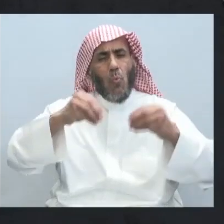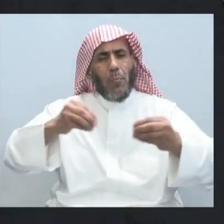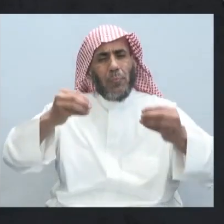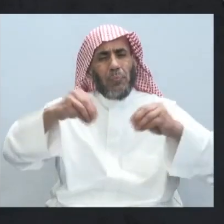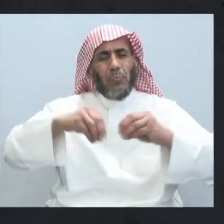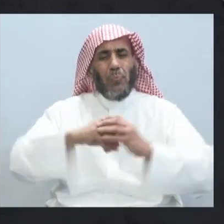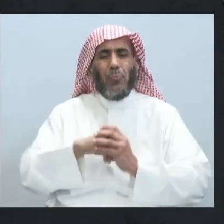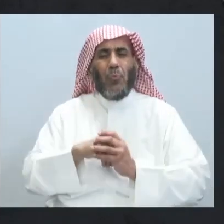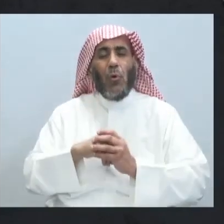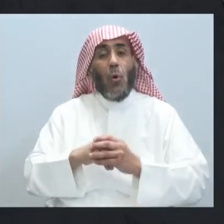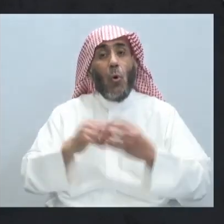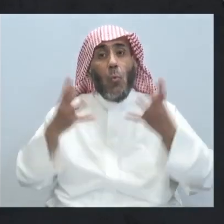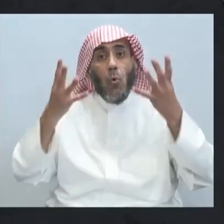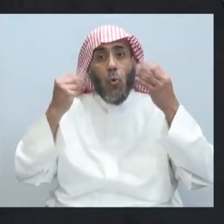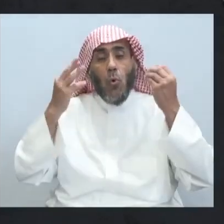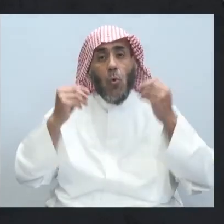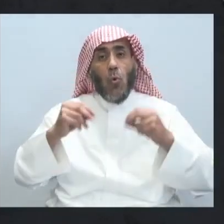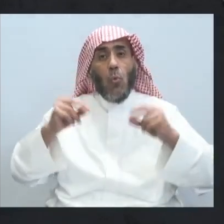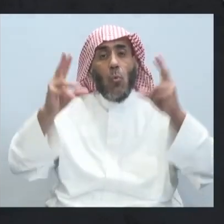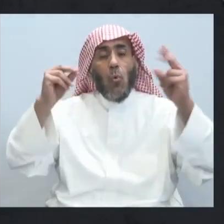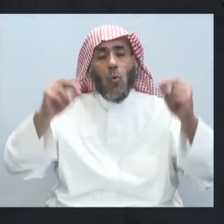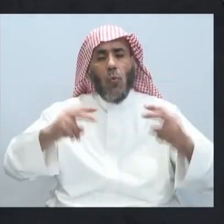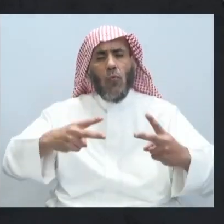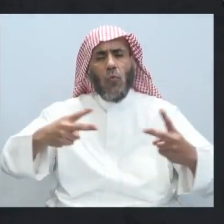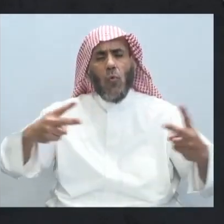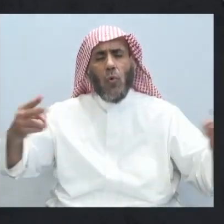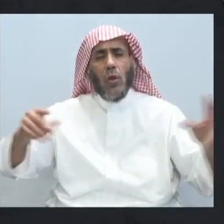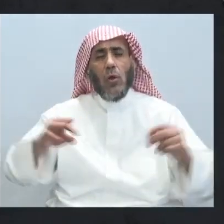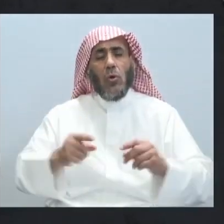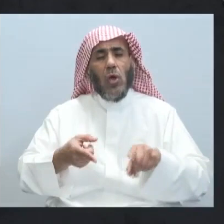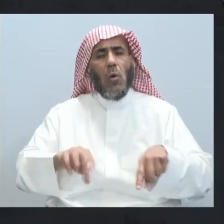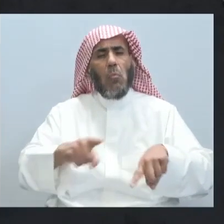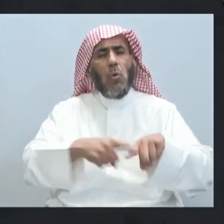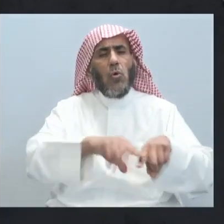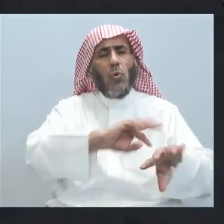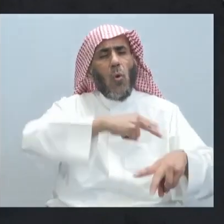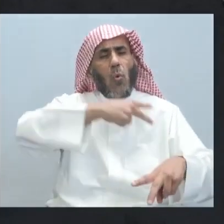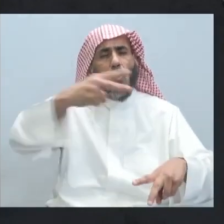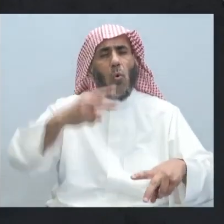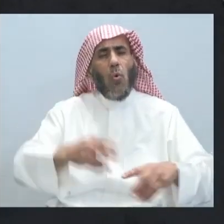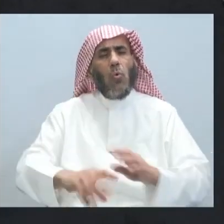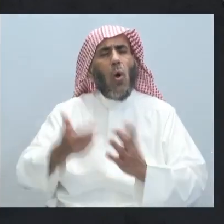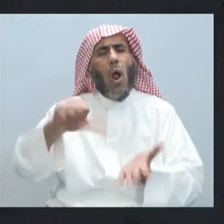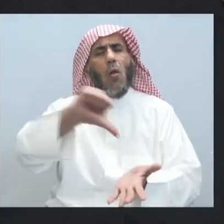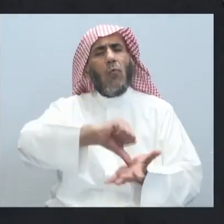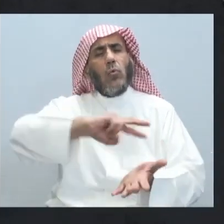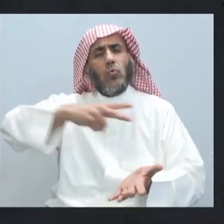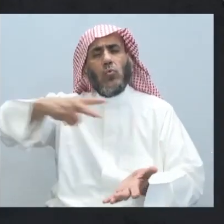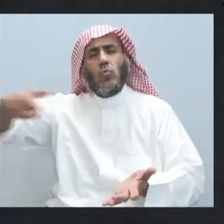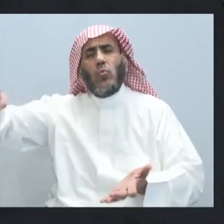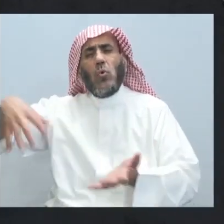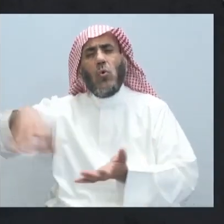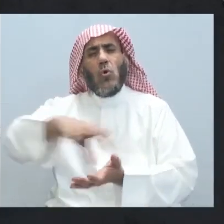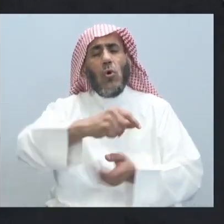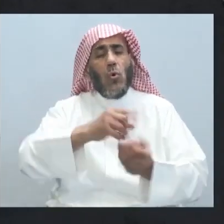بال بالعلوم والفنون الكثيره والترجمات واتصالهم ايضا باليونان وكذلك بالفرس وكذلك ايضا بال يعني الترجمات